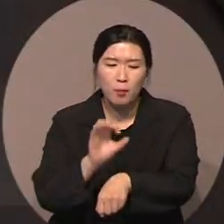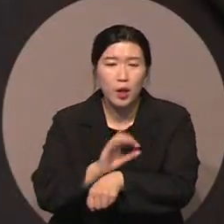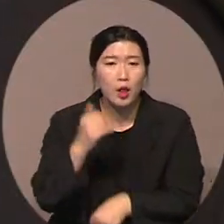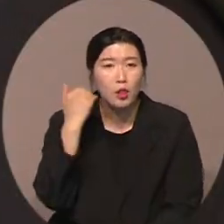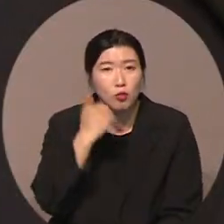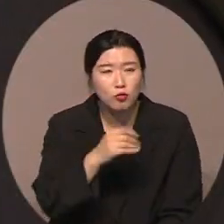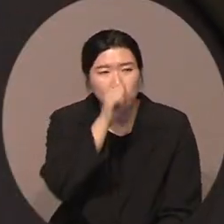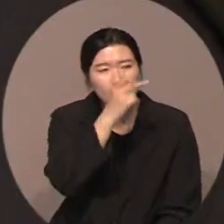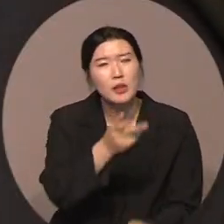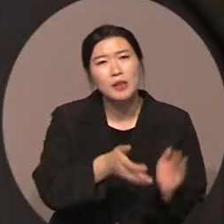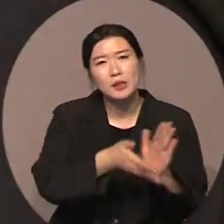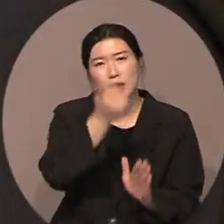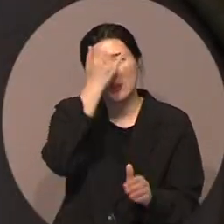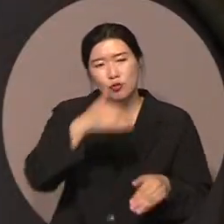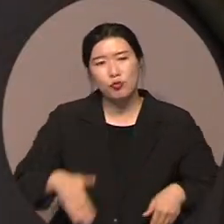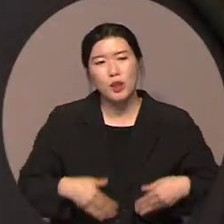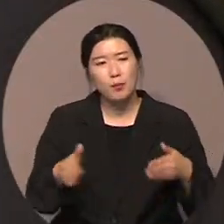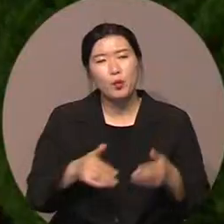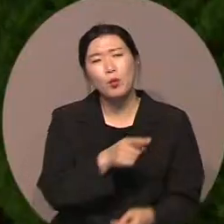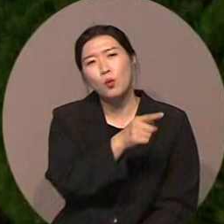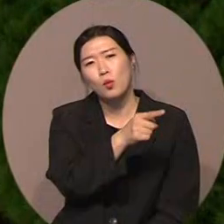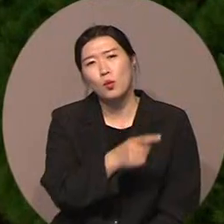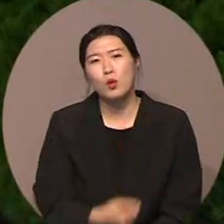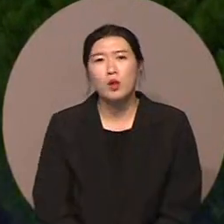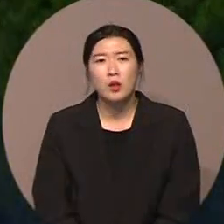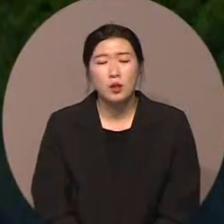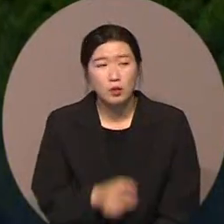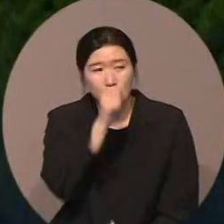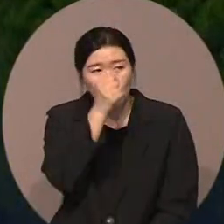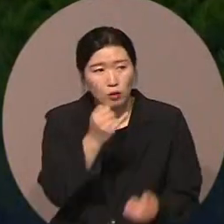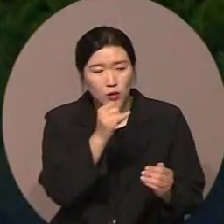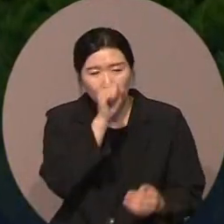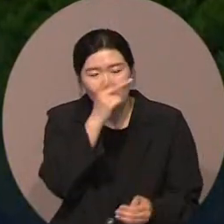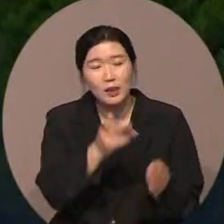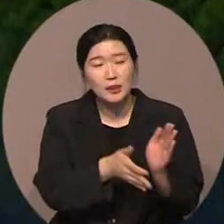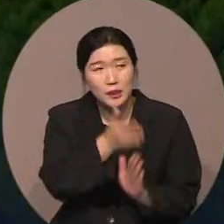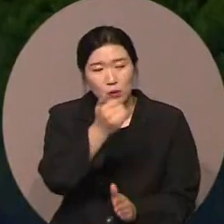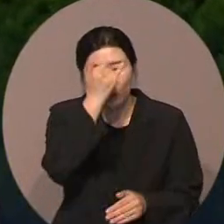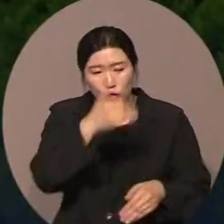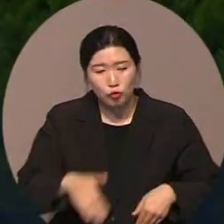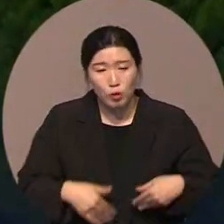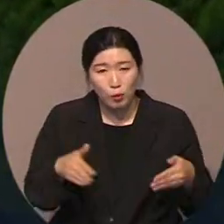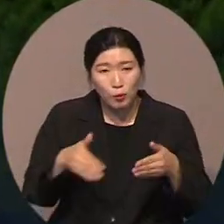서산시와 충남도의 책임도 지적했습니다. 서산시와 충청남도가 이